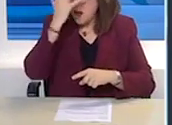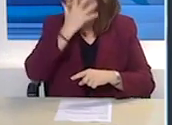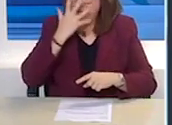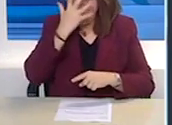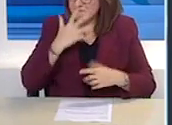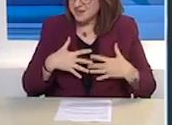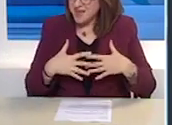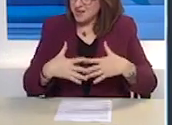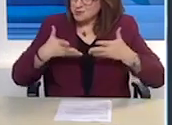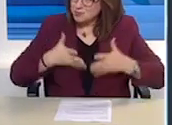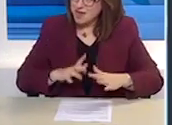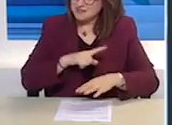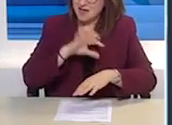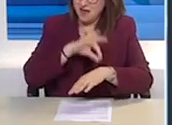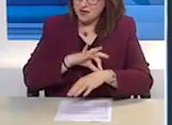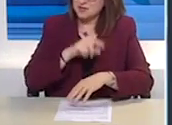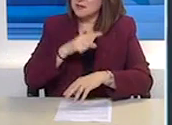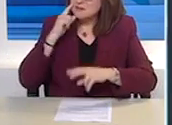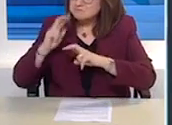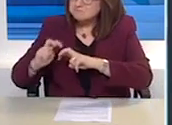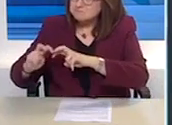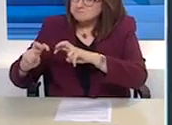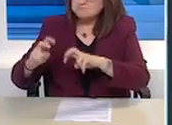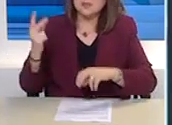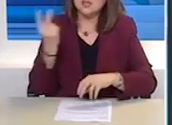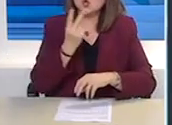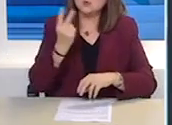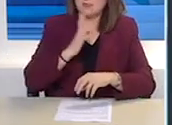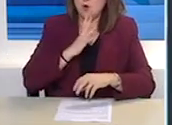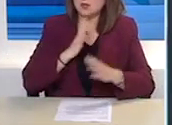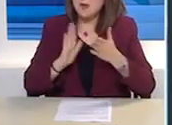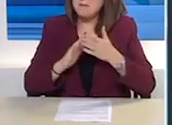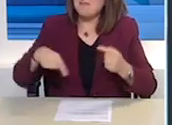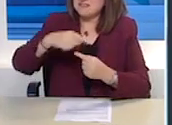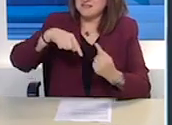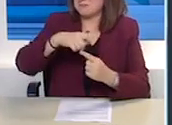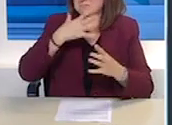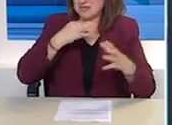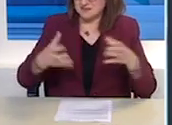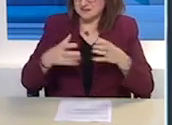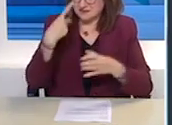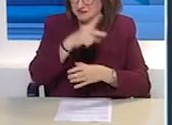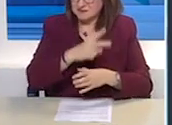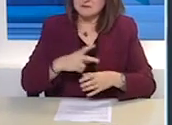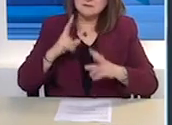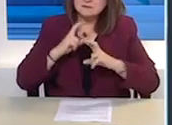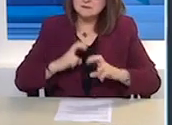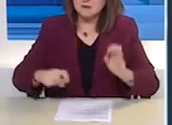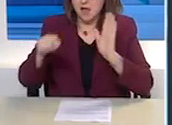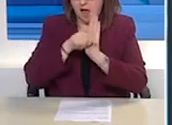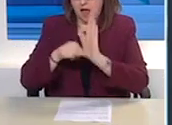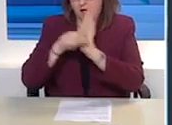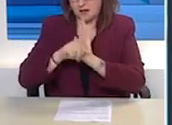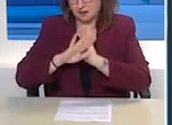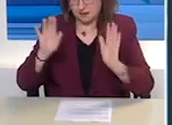και 22, τα 22 δείγματα ήταν αρνητικά, άρα έχουμε ολοκληρώσει σε 90 περίπου δείγματα στην